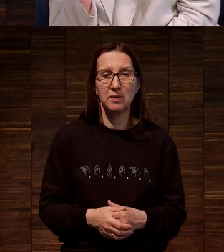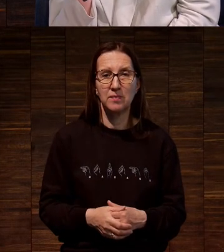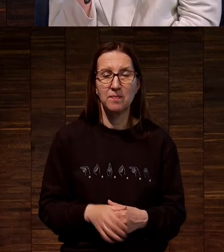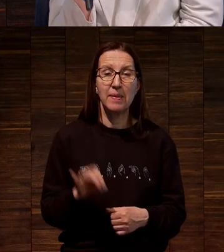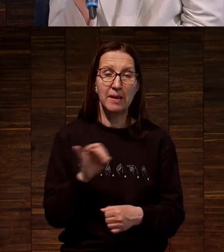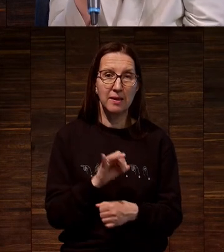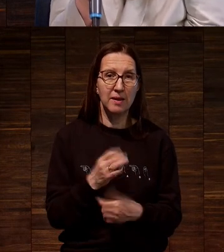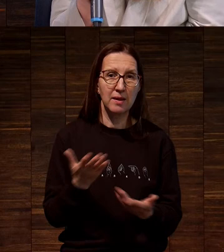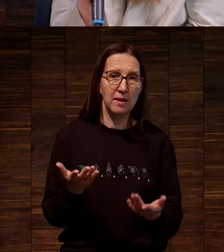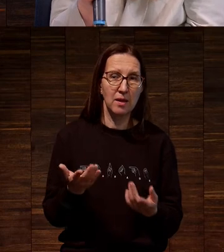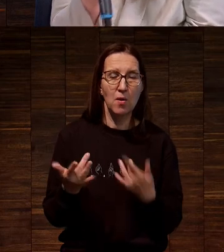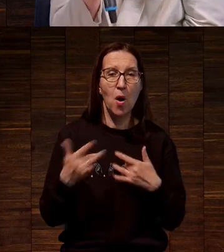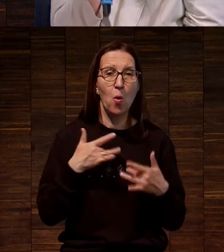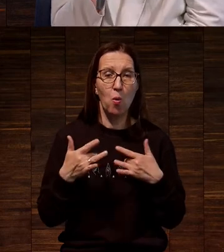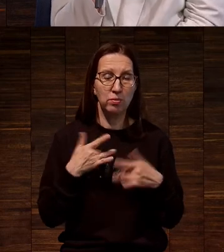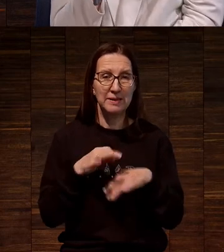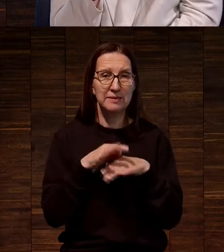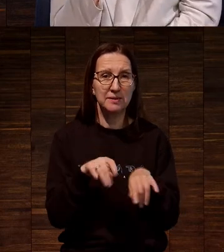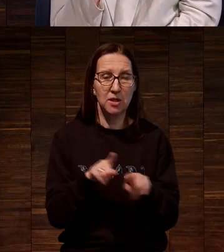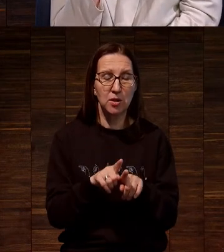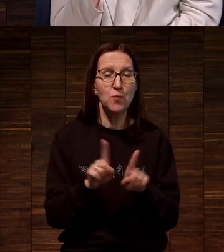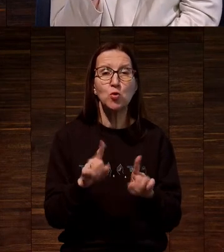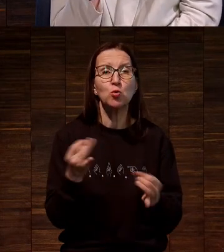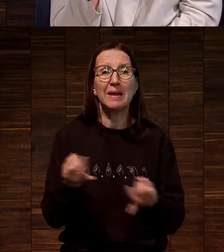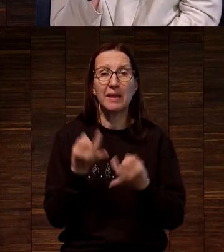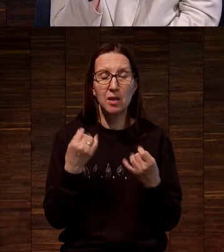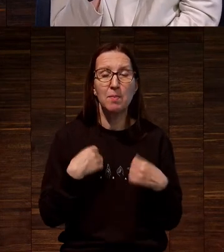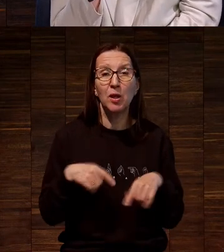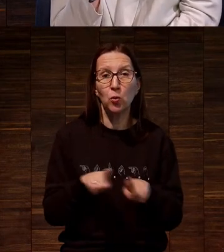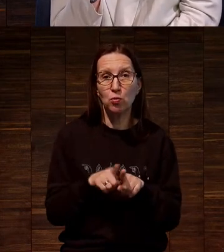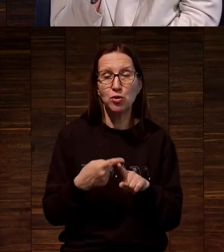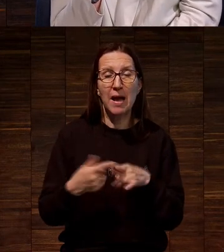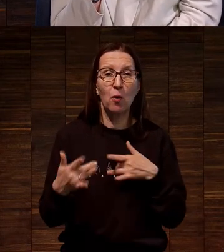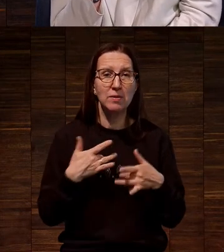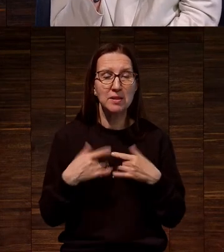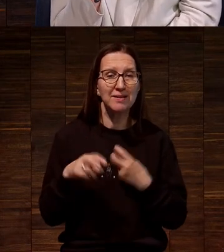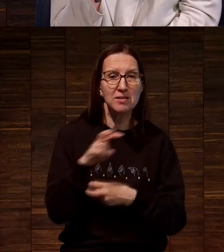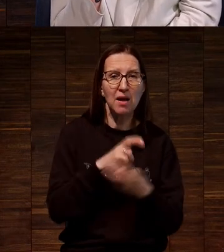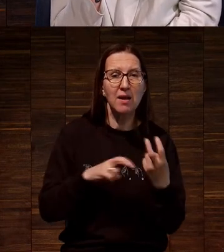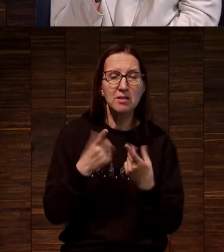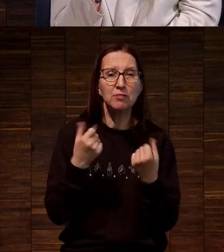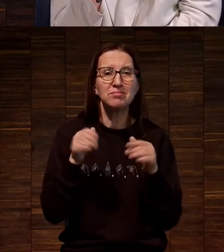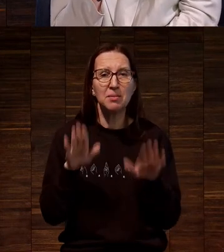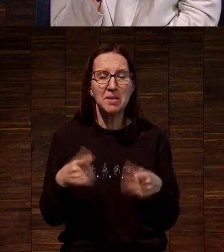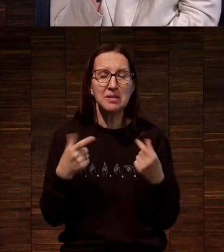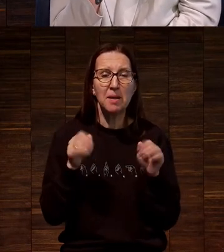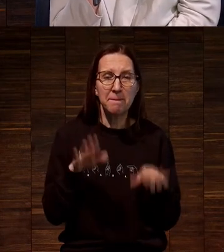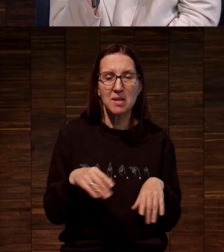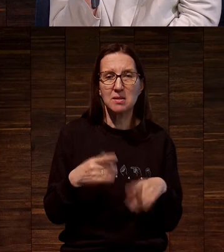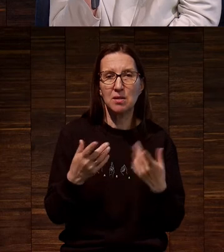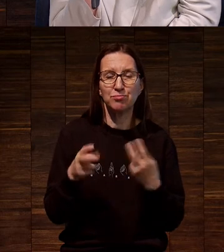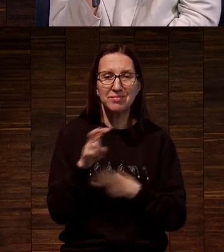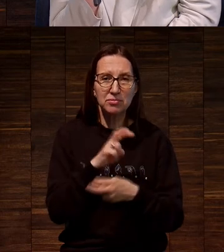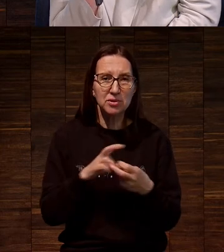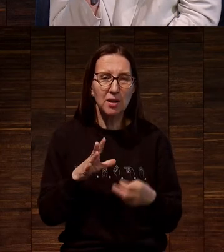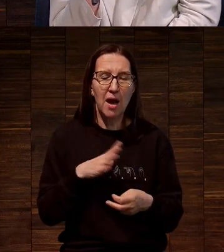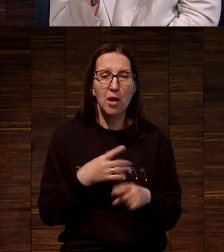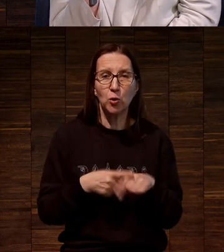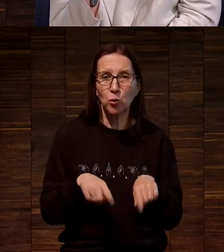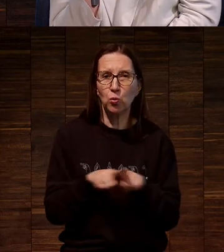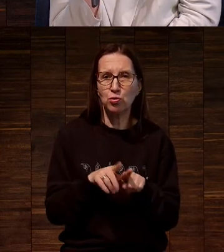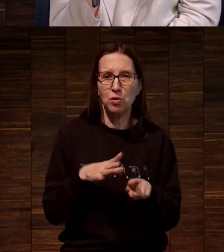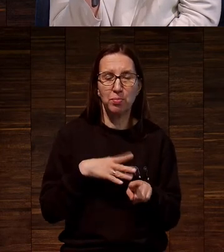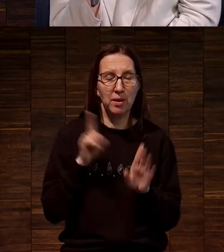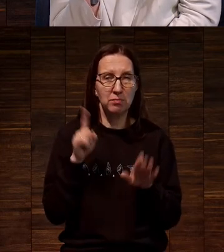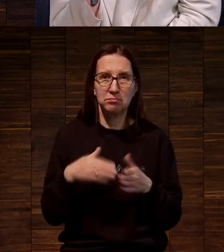Mm-hmm. И вот, собственно, концерт. Довольно интересно, что мы тоже для этого концерта очень долго искали площадку с инструментом. Это был тоже